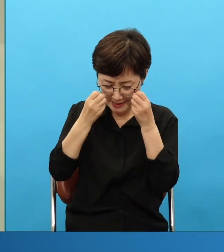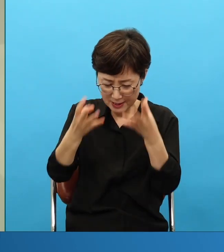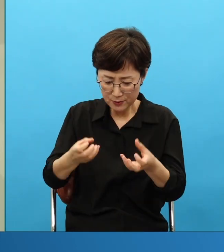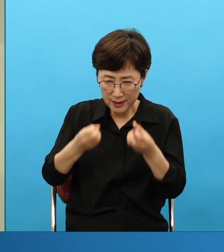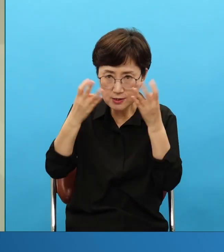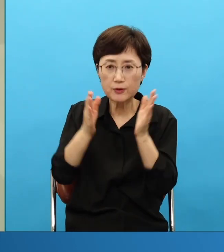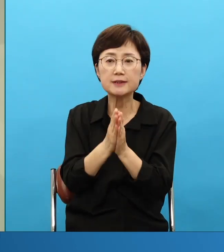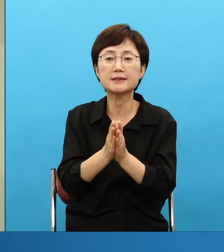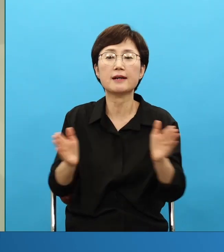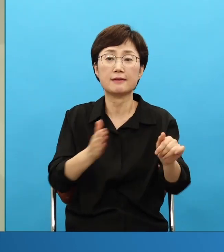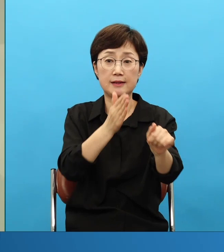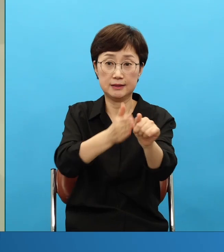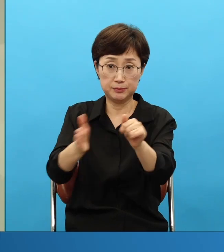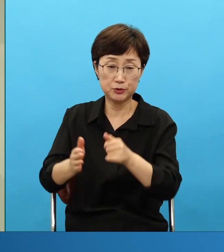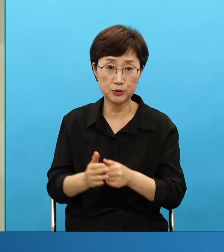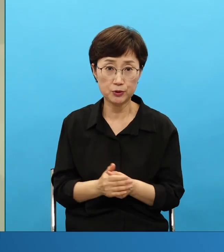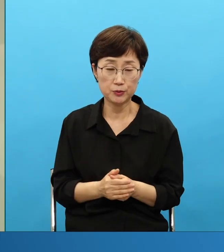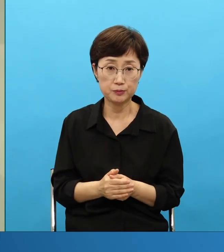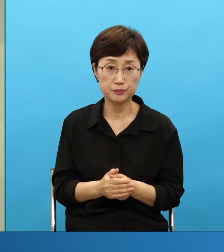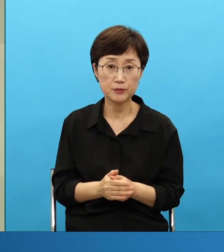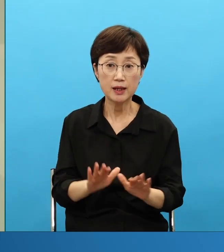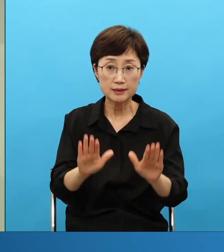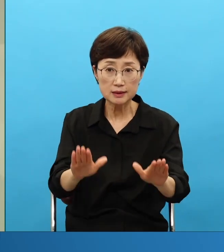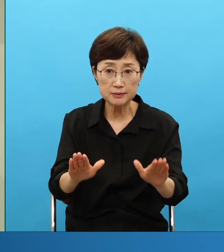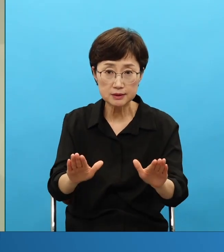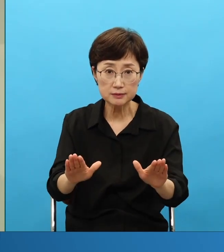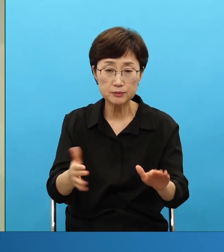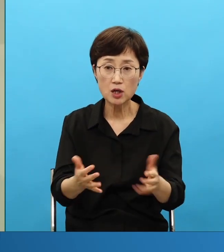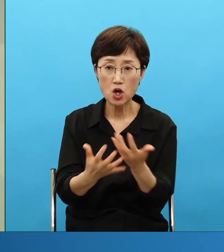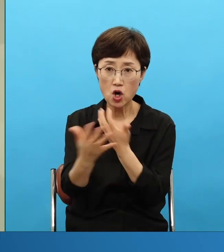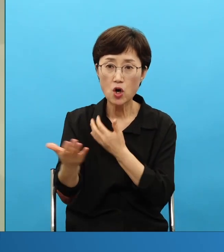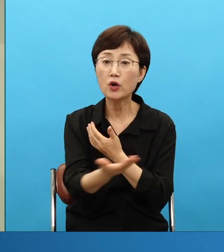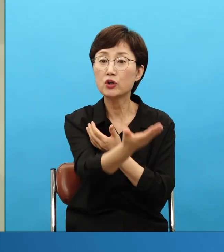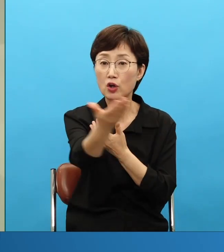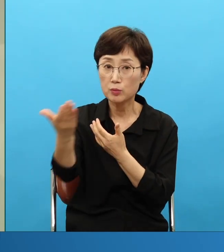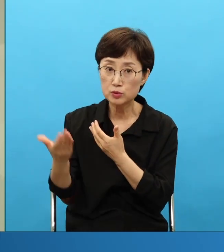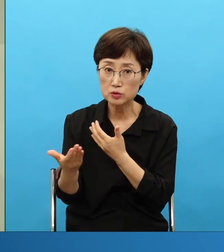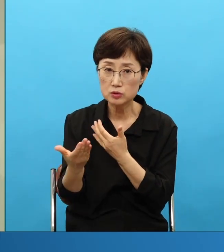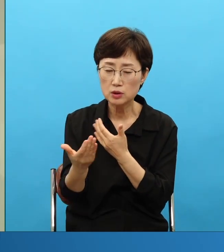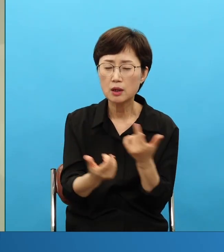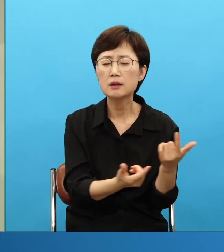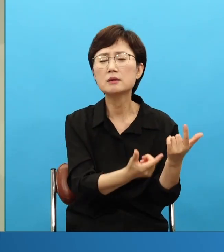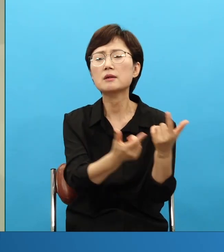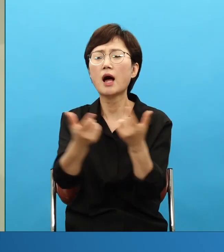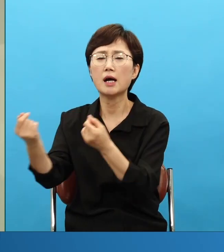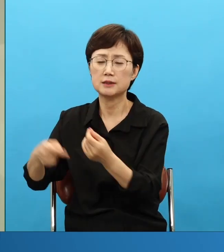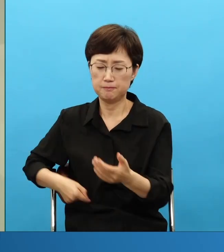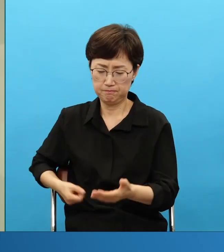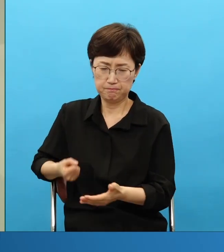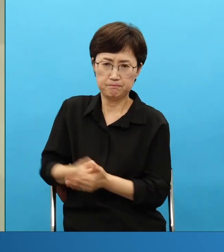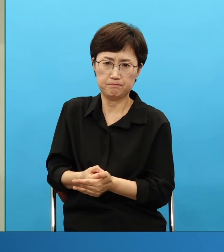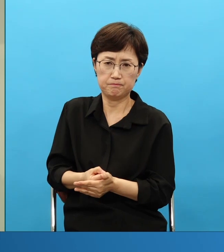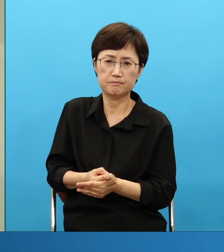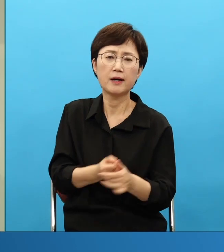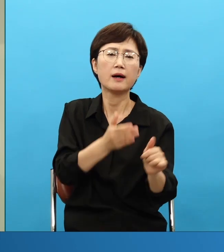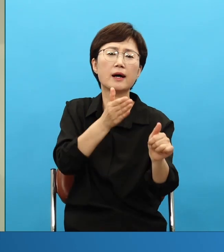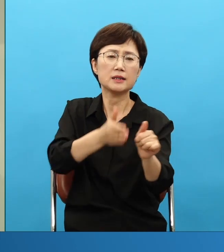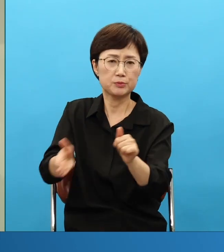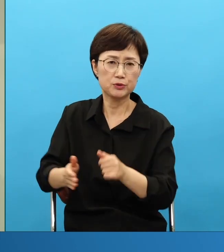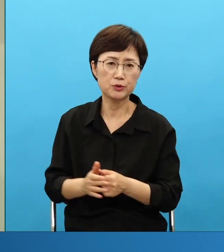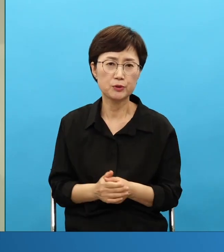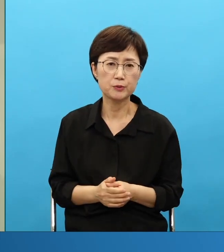오늘 여러분이 모든 메시지 듣는 분들이 시작하시길 바랍니다. Today, may all of you listen to the message. Start